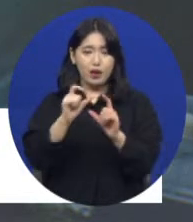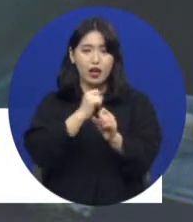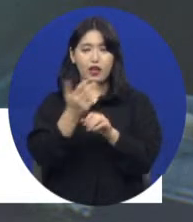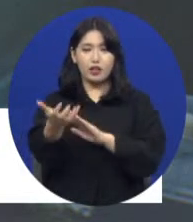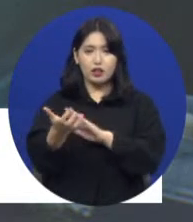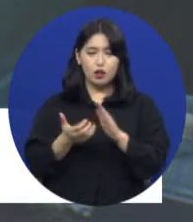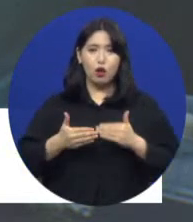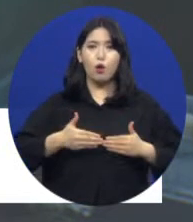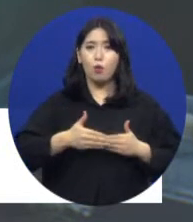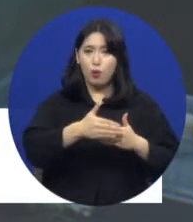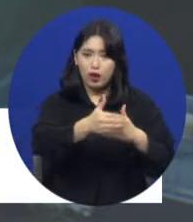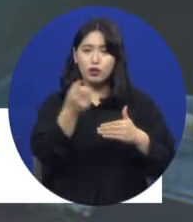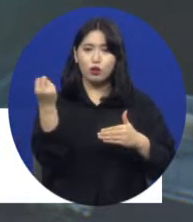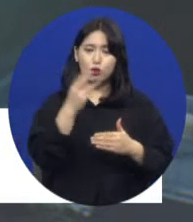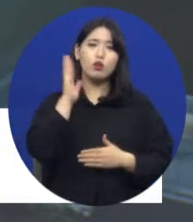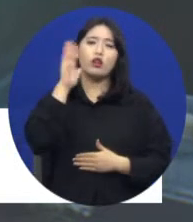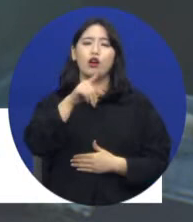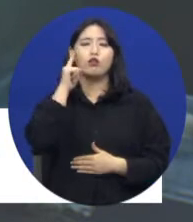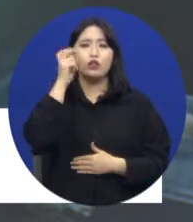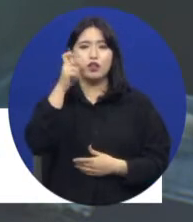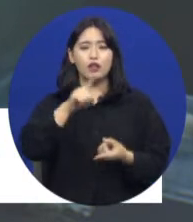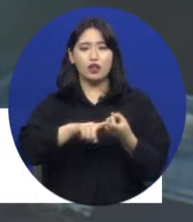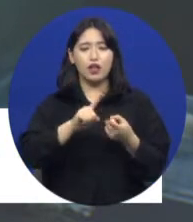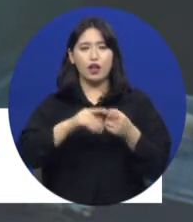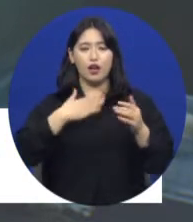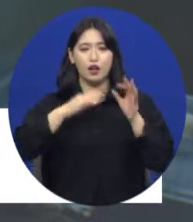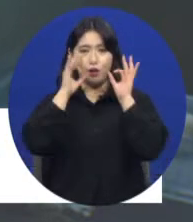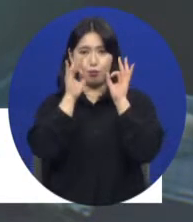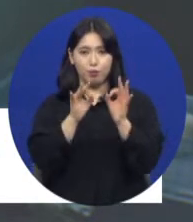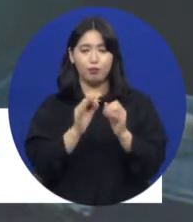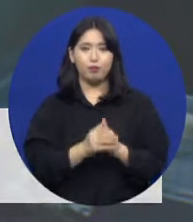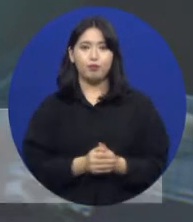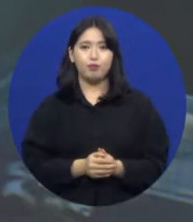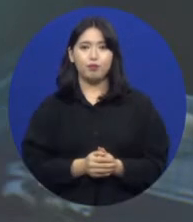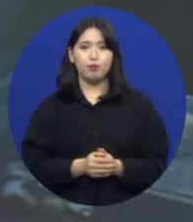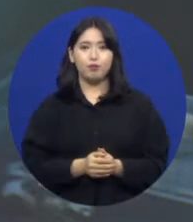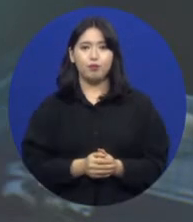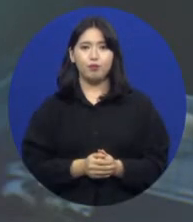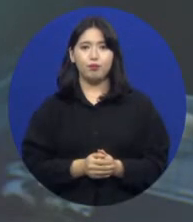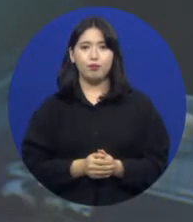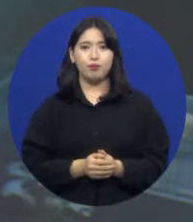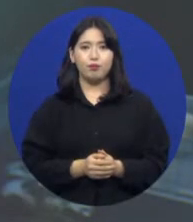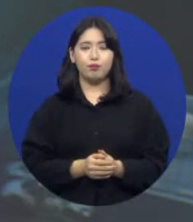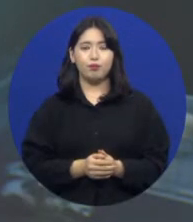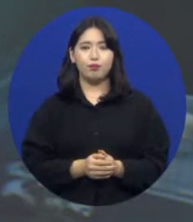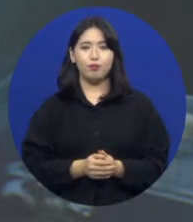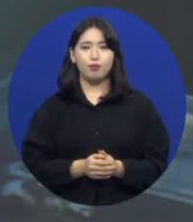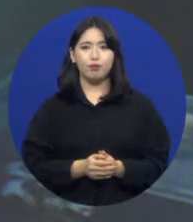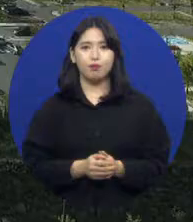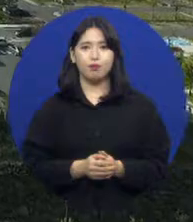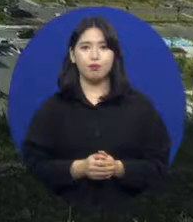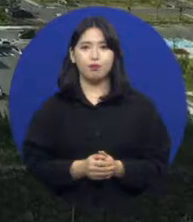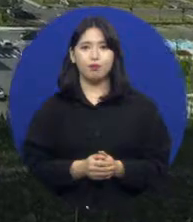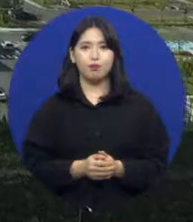나오기까지의 과정과 향후 전망을 살펴보도록 하죠. 계속해서 이소연 기자의 보도입니다.